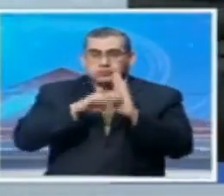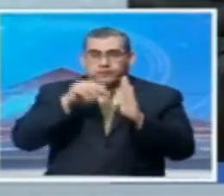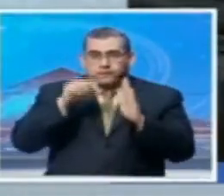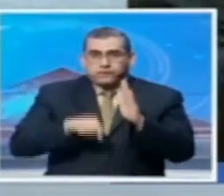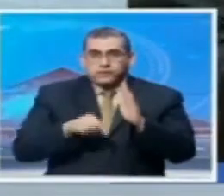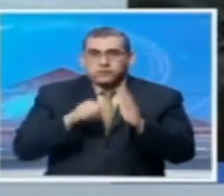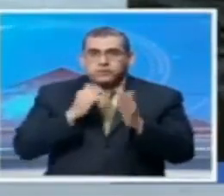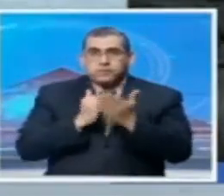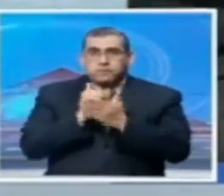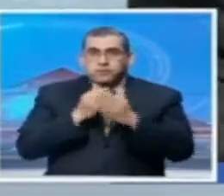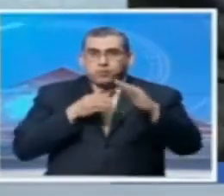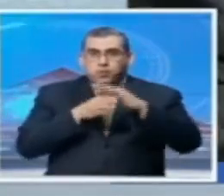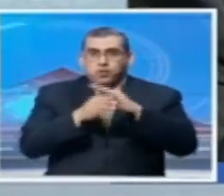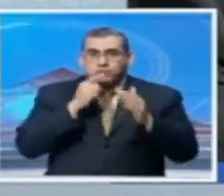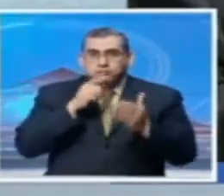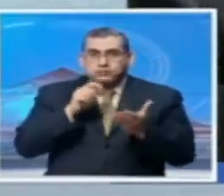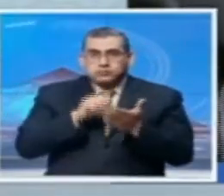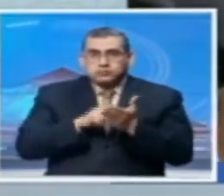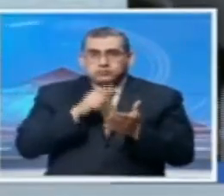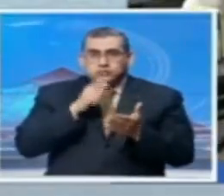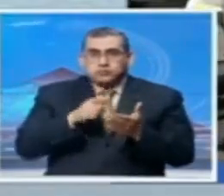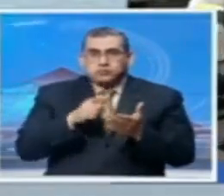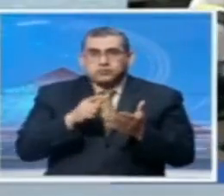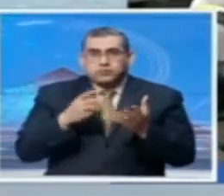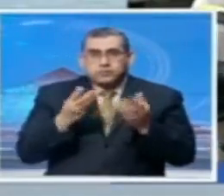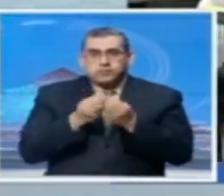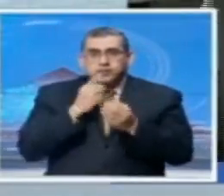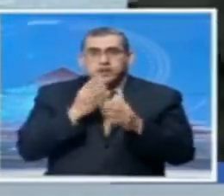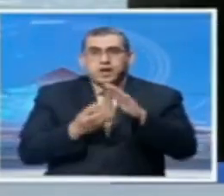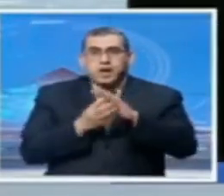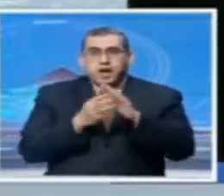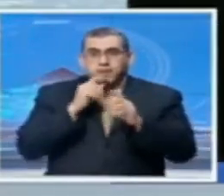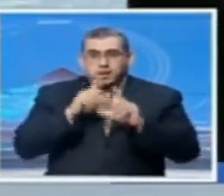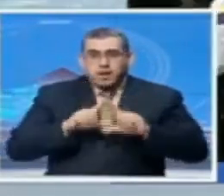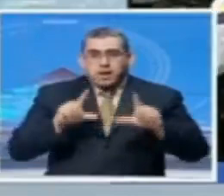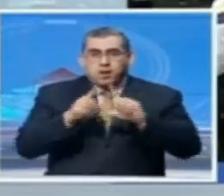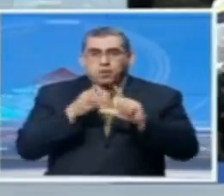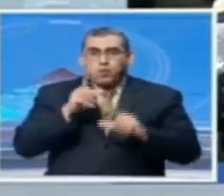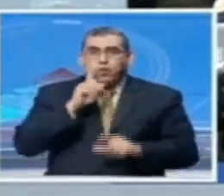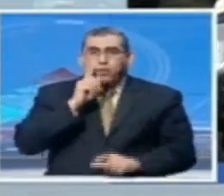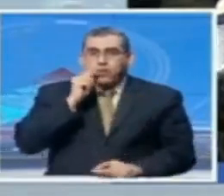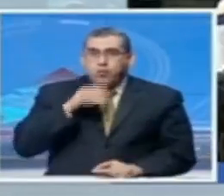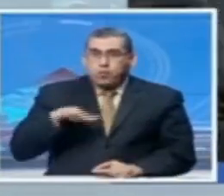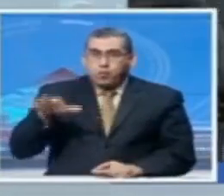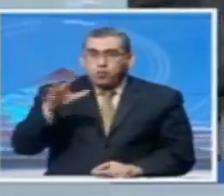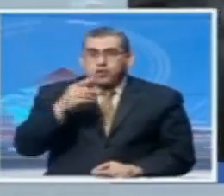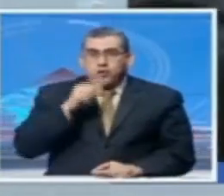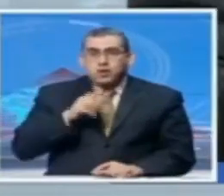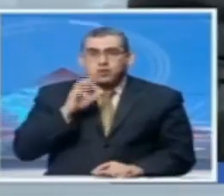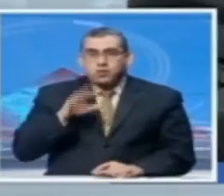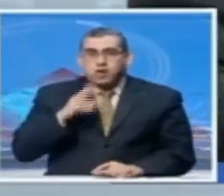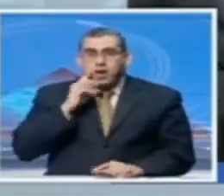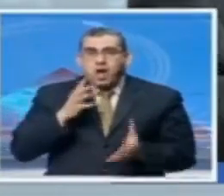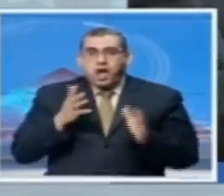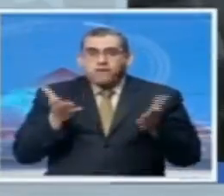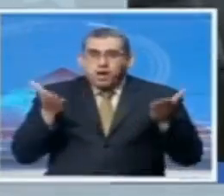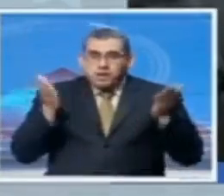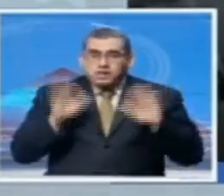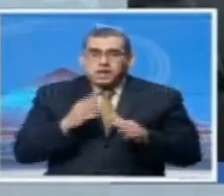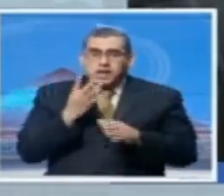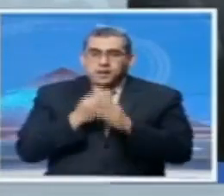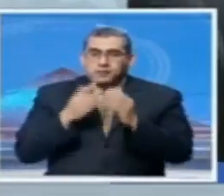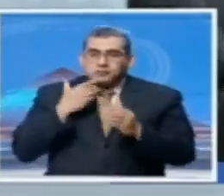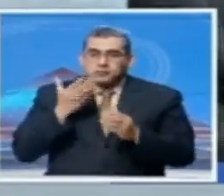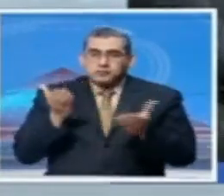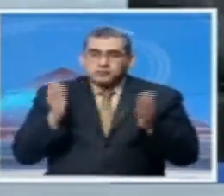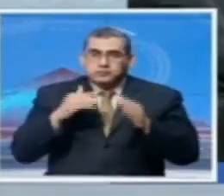داخل المدارس وفي تعليمات مع المعلمين ومع الطلاب نفسهم. يعني حتى أولياء الأمور نفسهم هم دلوقتي أكثر خوفا على أولادهم